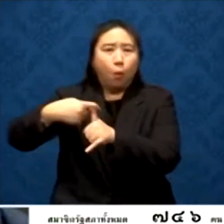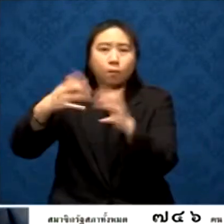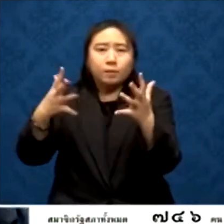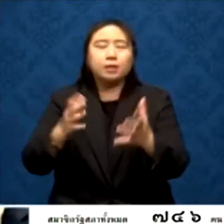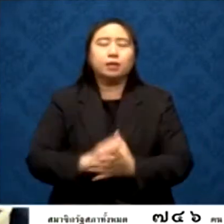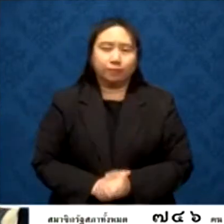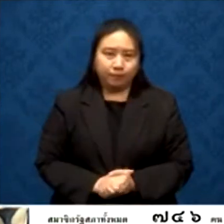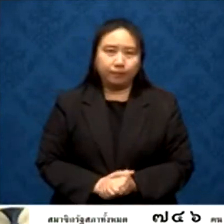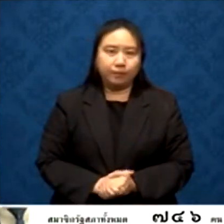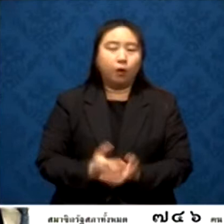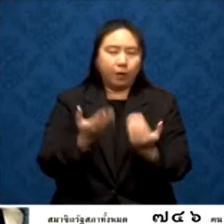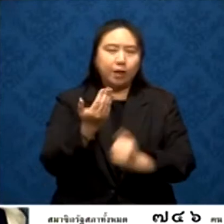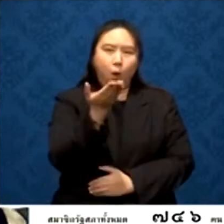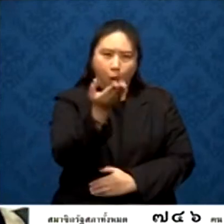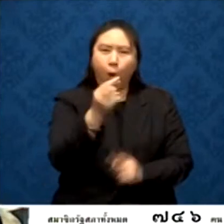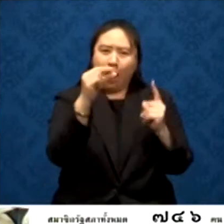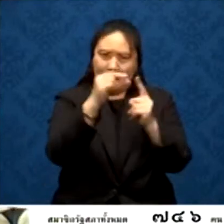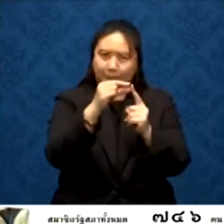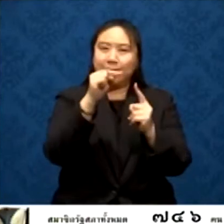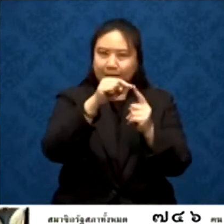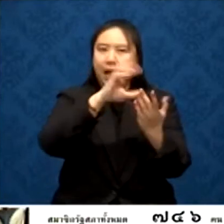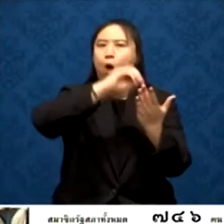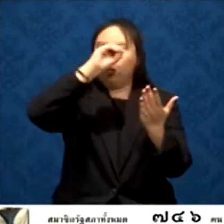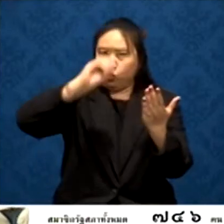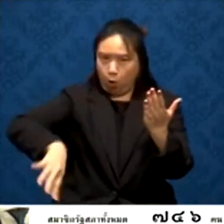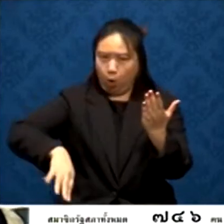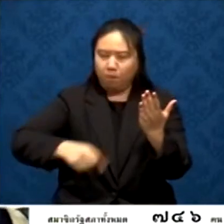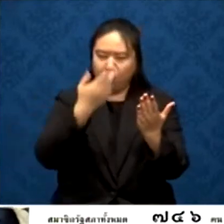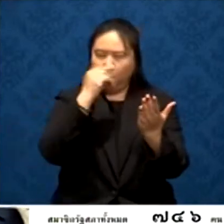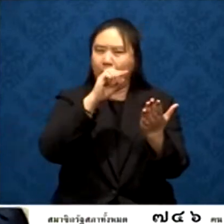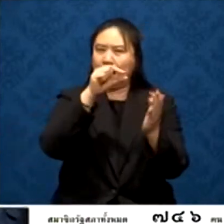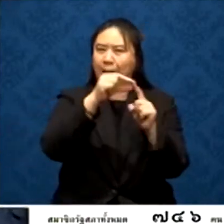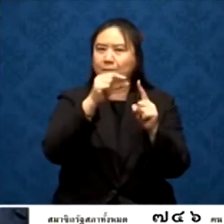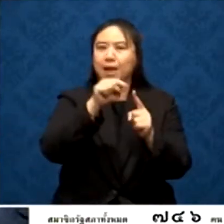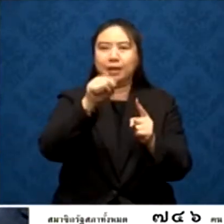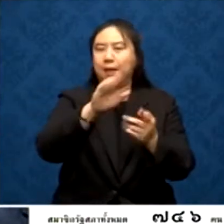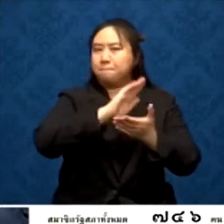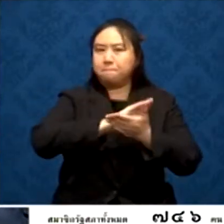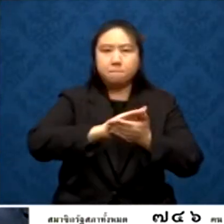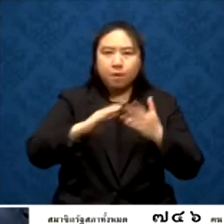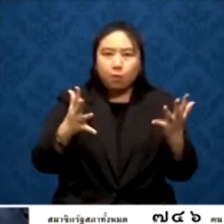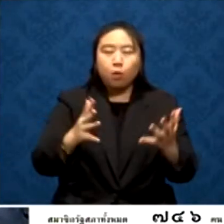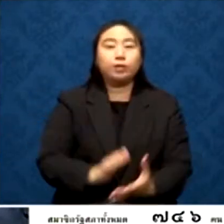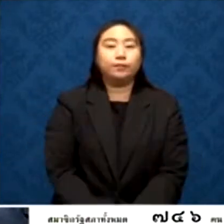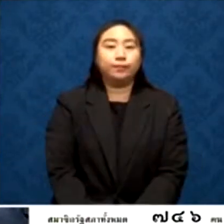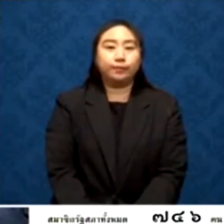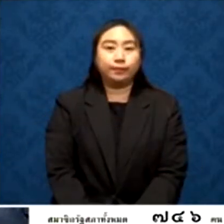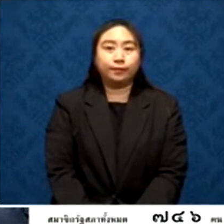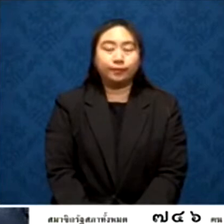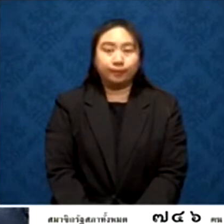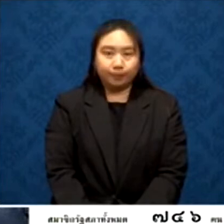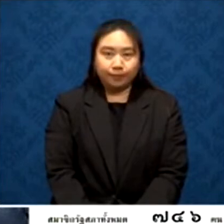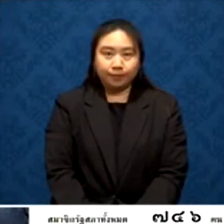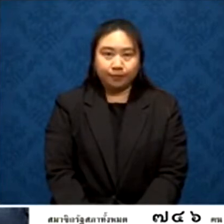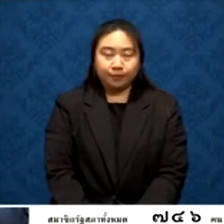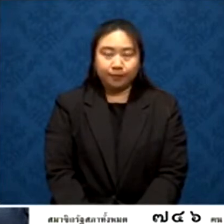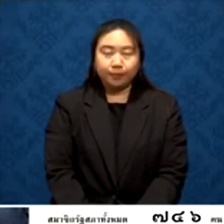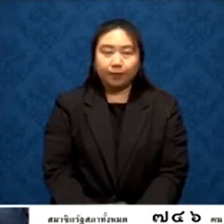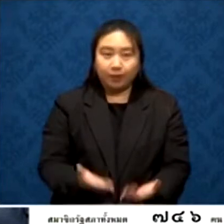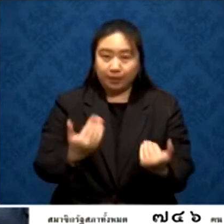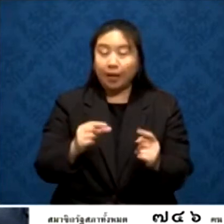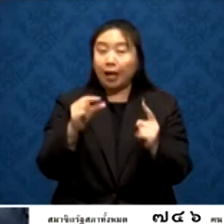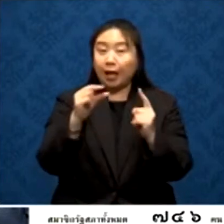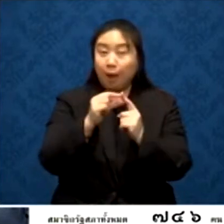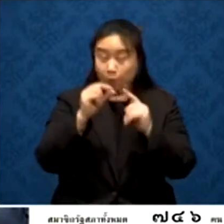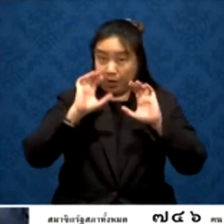เพราะฉะนั้นขอให้ถอนด้วยครับผมถือว่าเป็นคำที่ไม่สุภาพครับท่านประธานครับ ครับคำว่ารัฐบาลนี้ถูกจูง